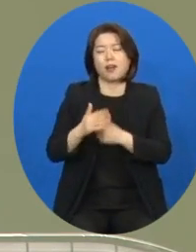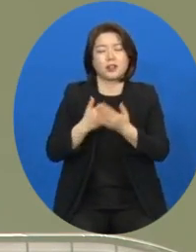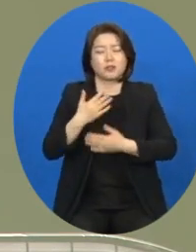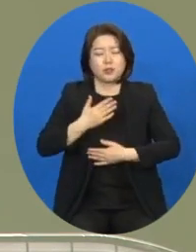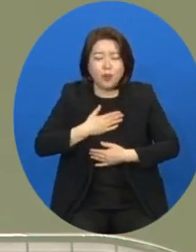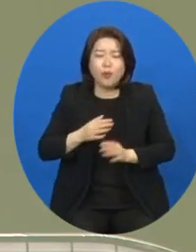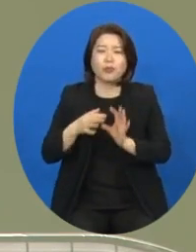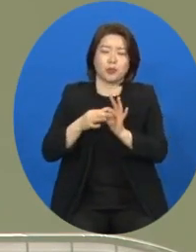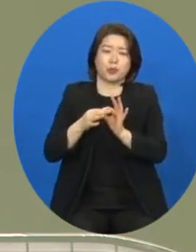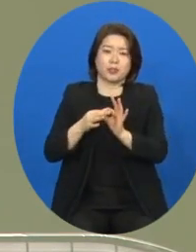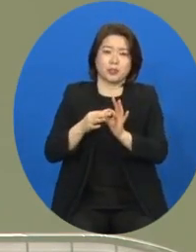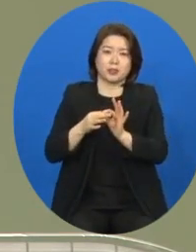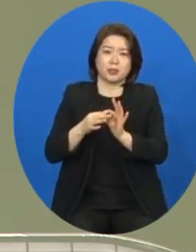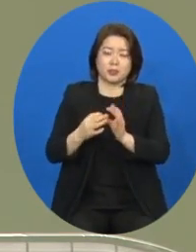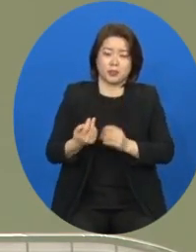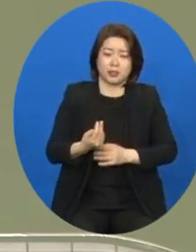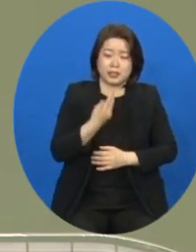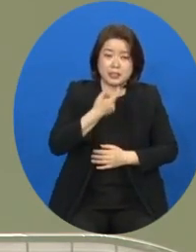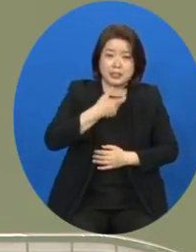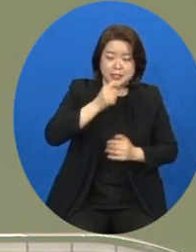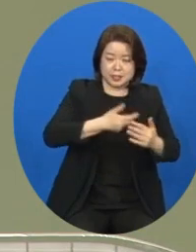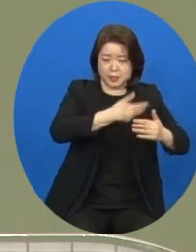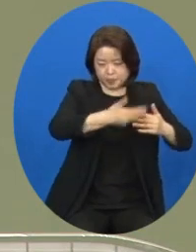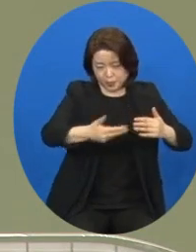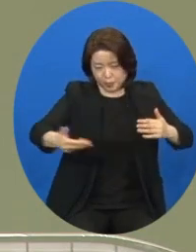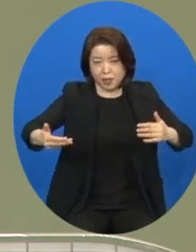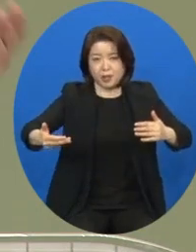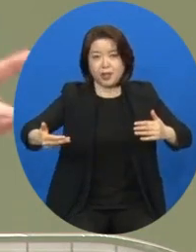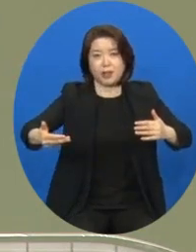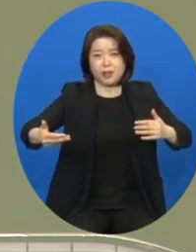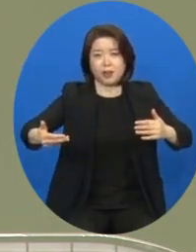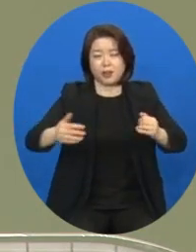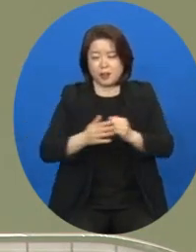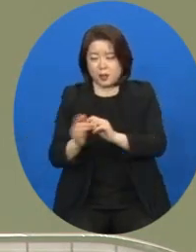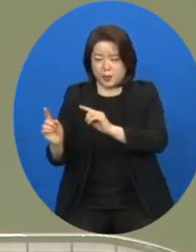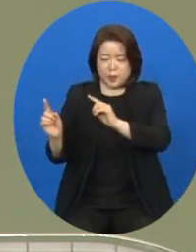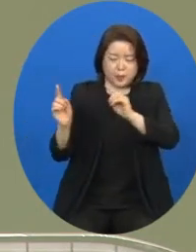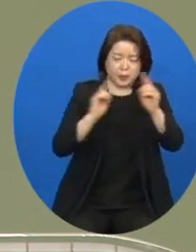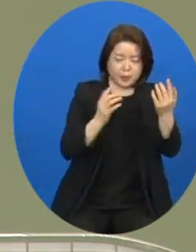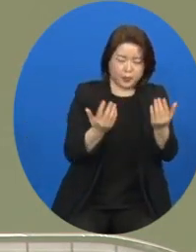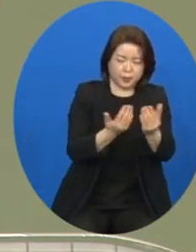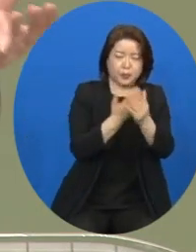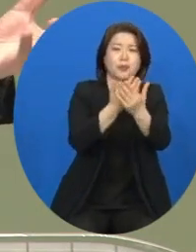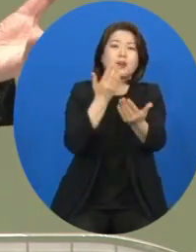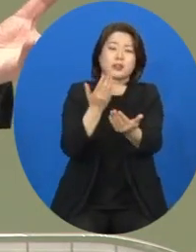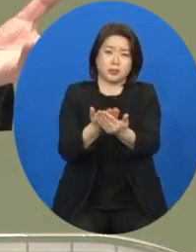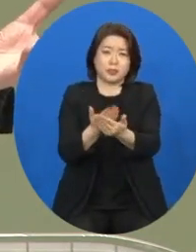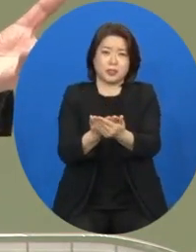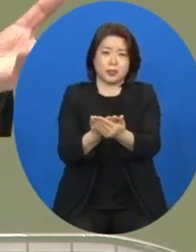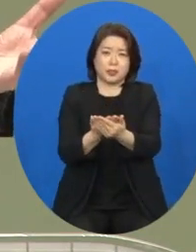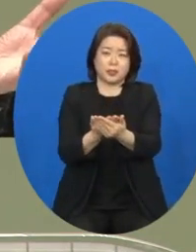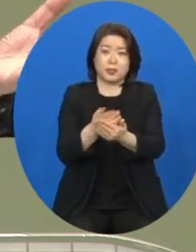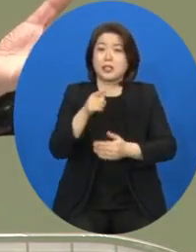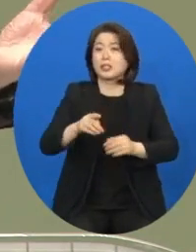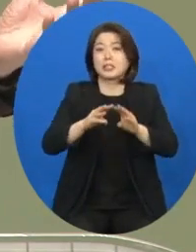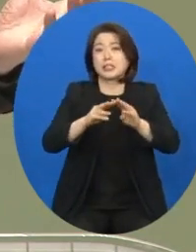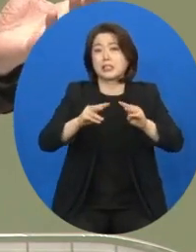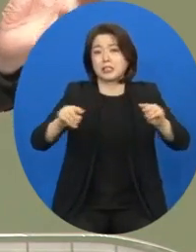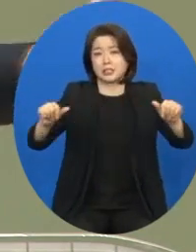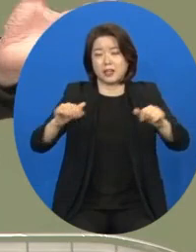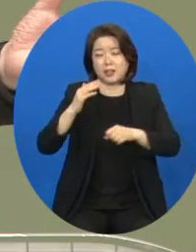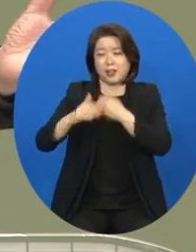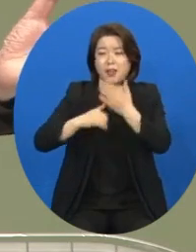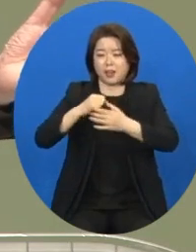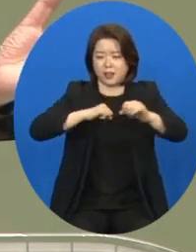통해서 생수의 강이 흘러나 부흥을 이루세요. 그렇게 이 땅에